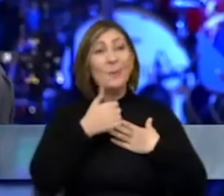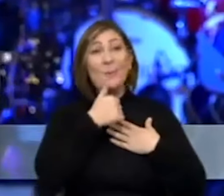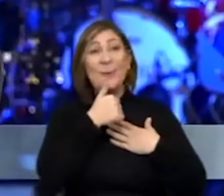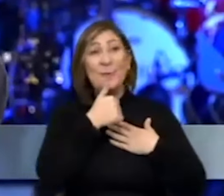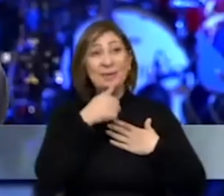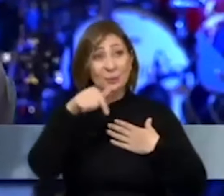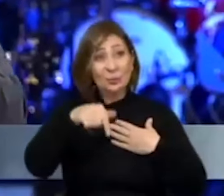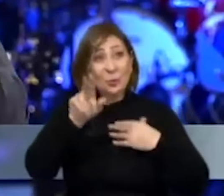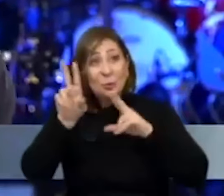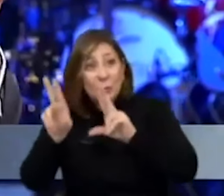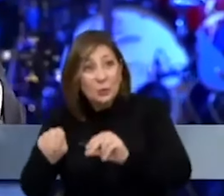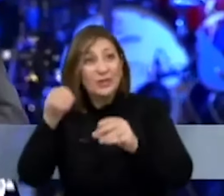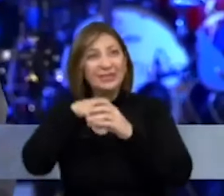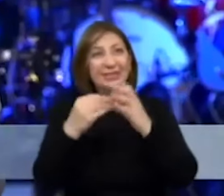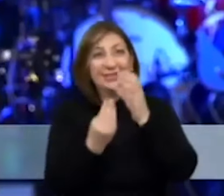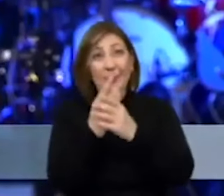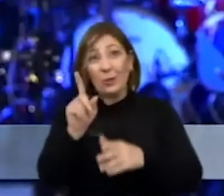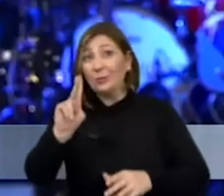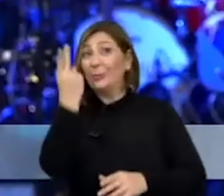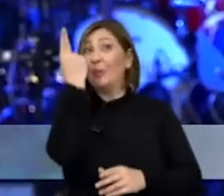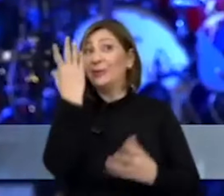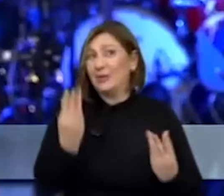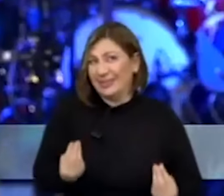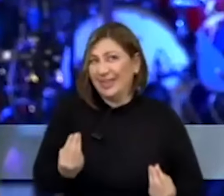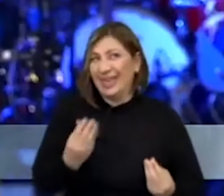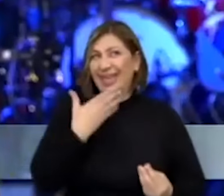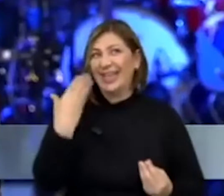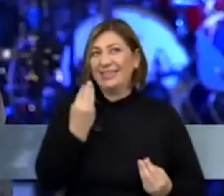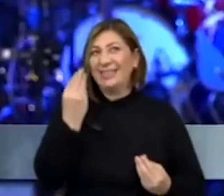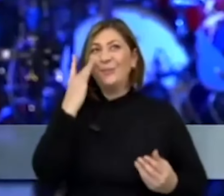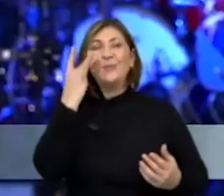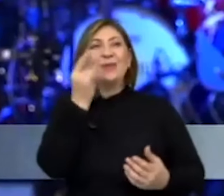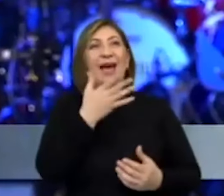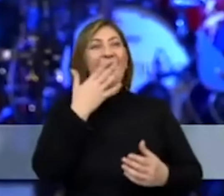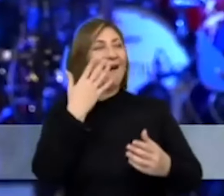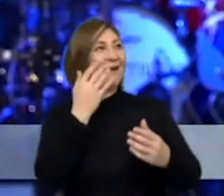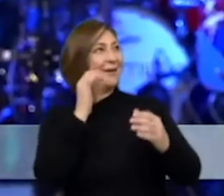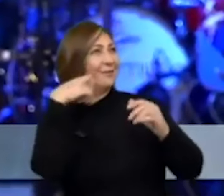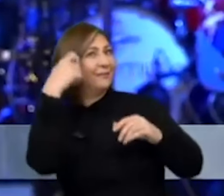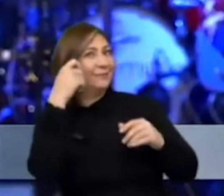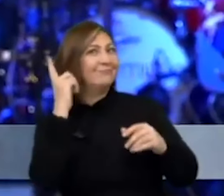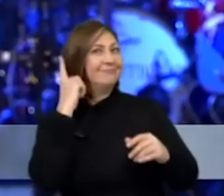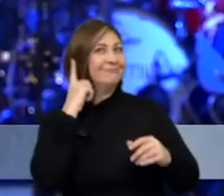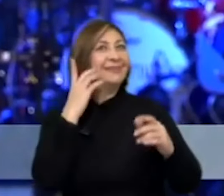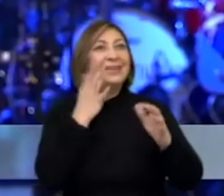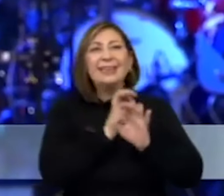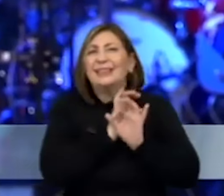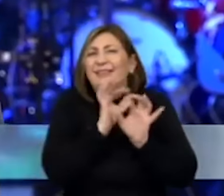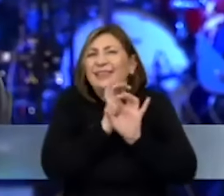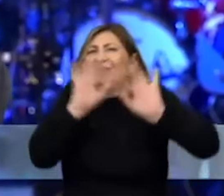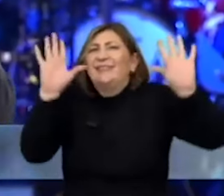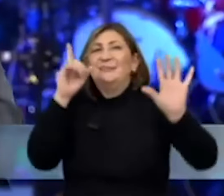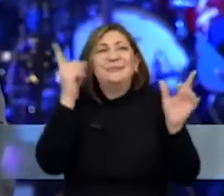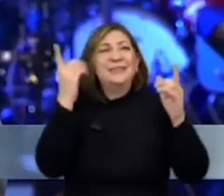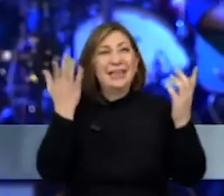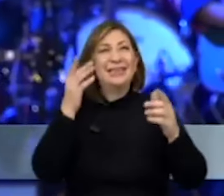baban şu anda uyuduğu için sabah ona da sürpriz olacaktır. Gençliğine benzettiği evet. Aktör. Nefis, nefis, nefis bir